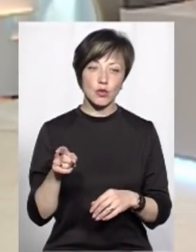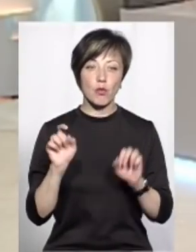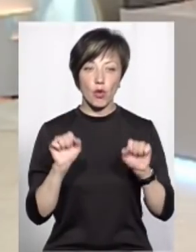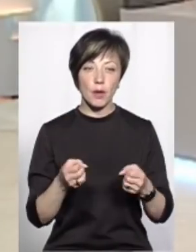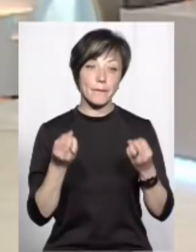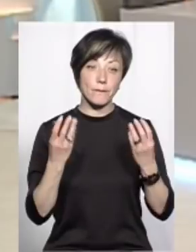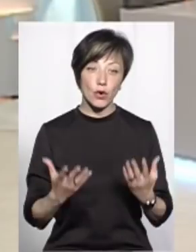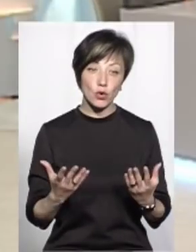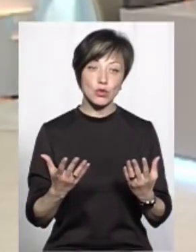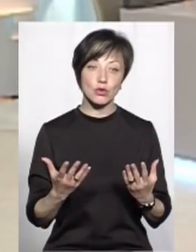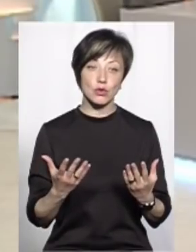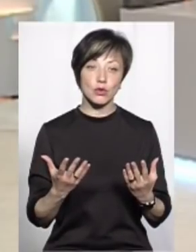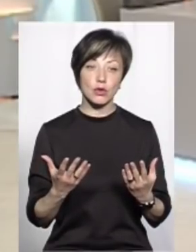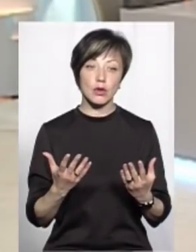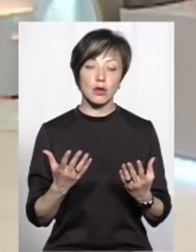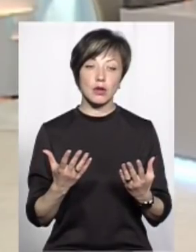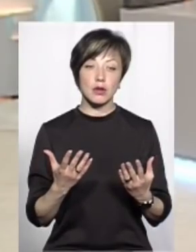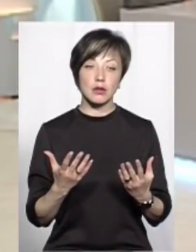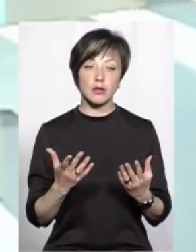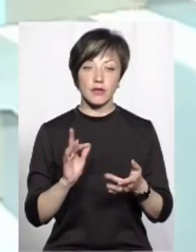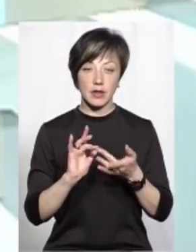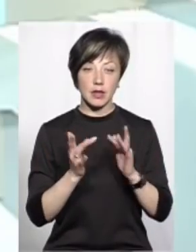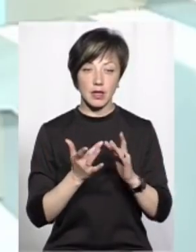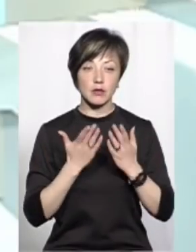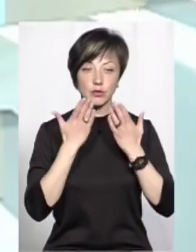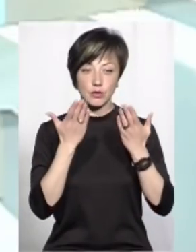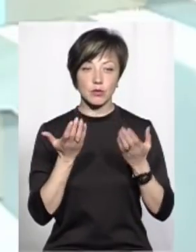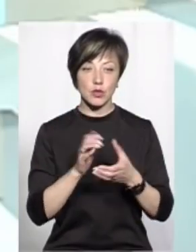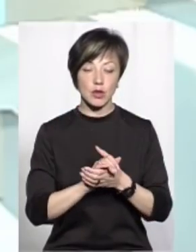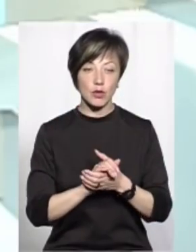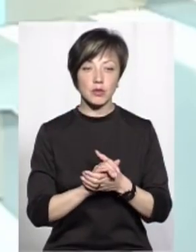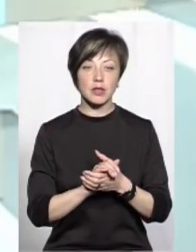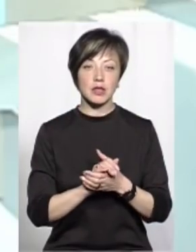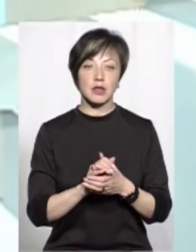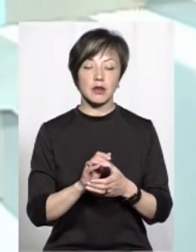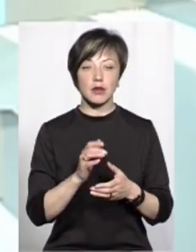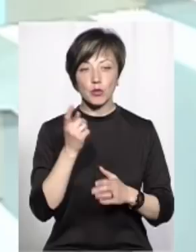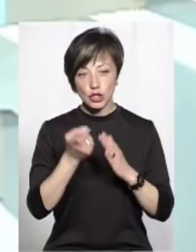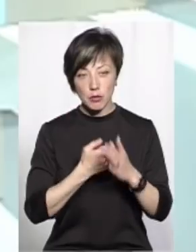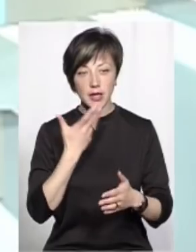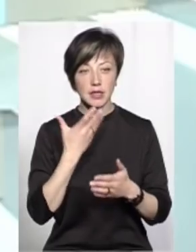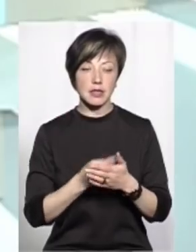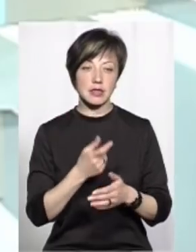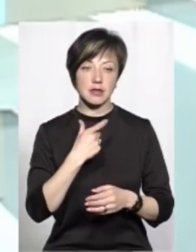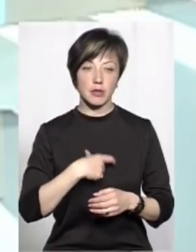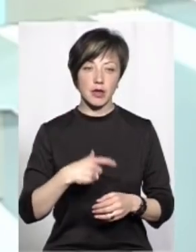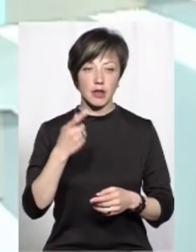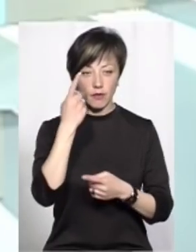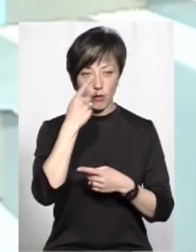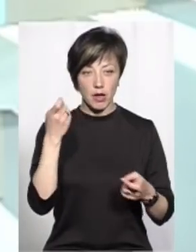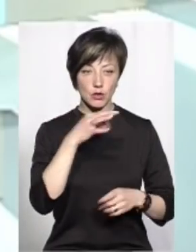могли просто в вільному доступі з ним познайомитися, почитати, почерпати для себе якусь корисну